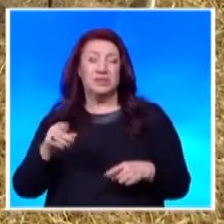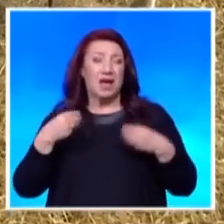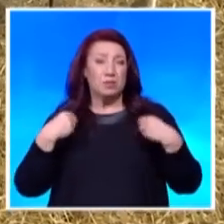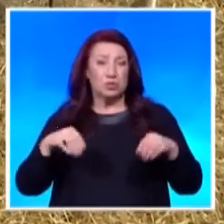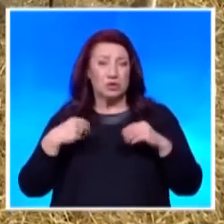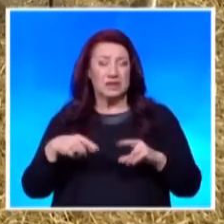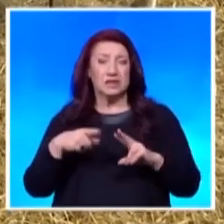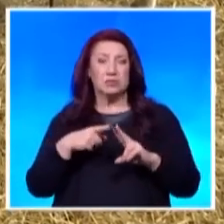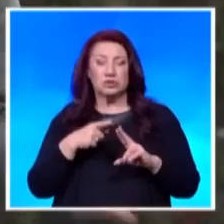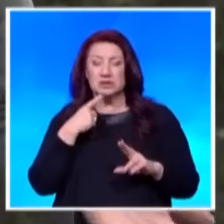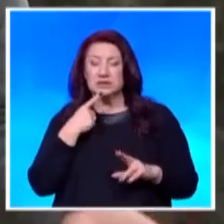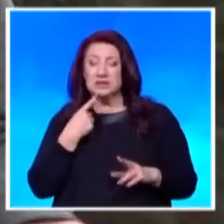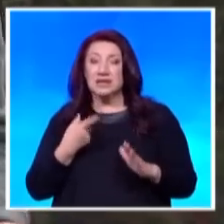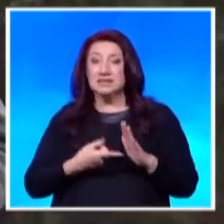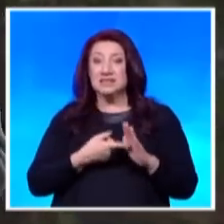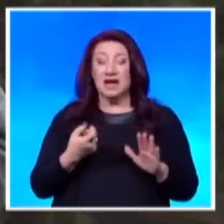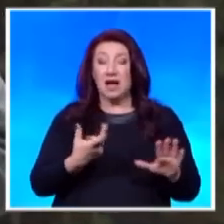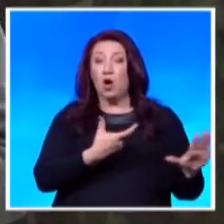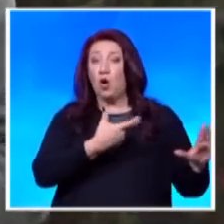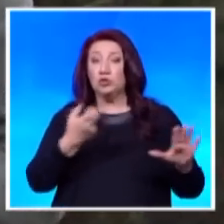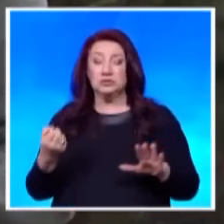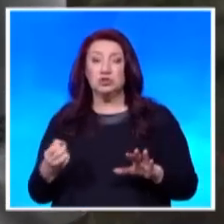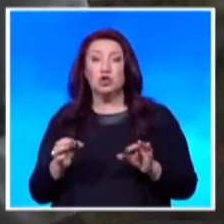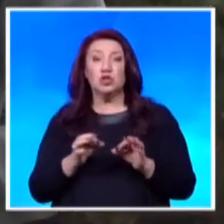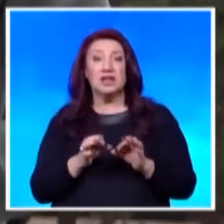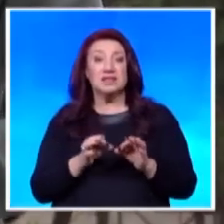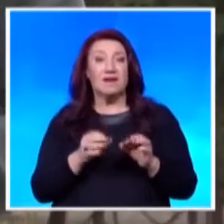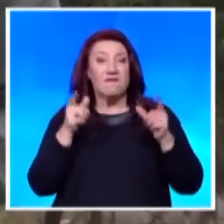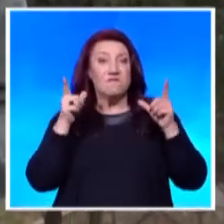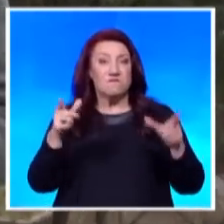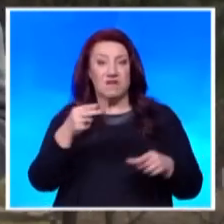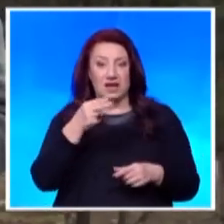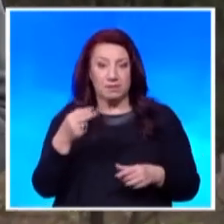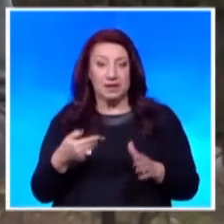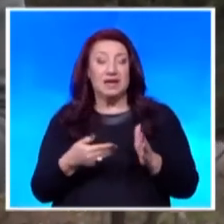близо 800 ферми. По данни на бранша за миналата година, заради вноса на месо